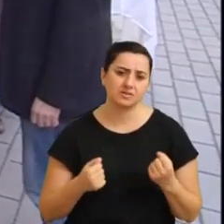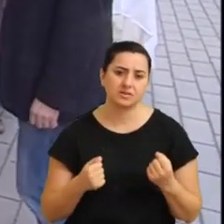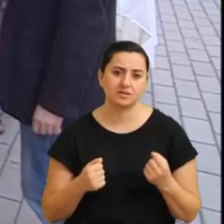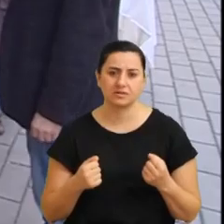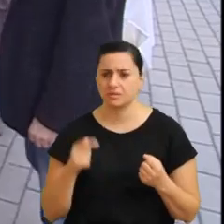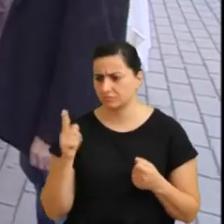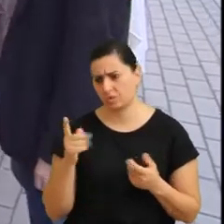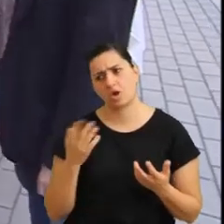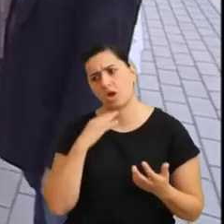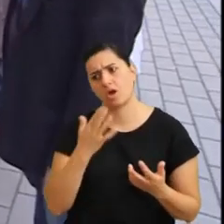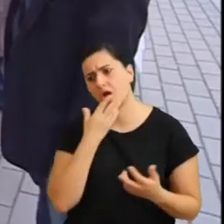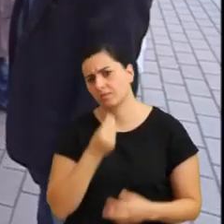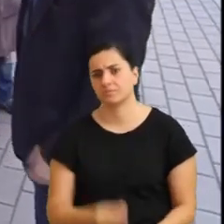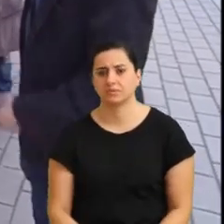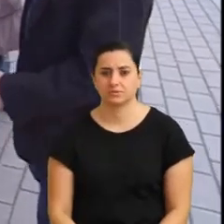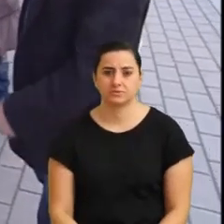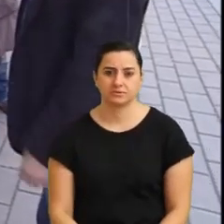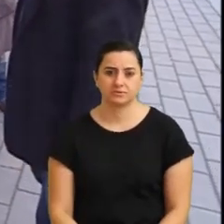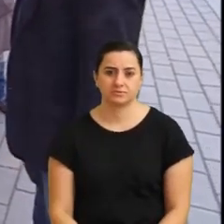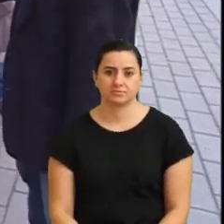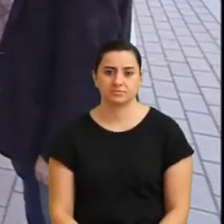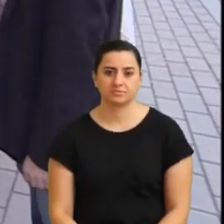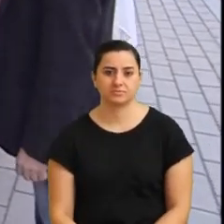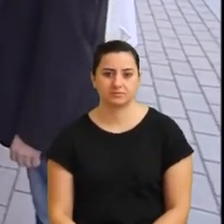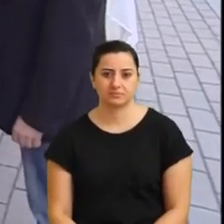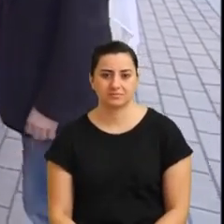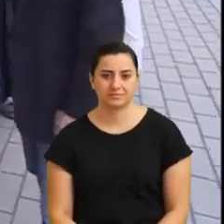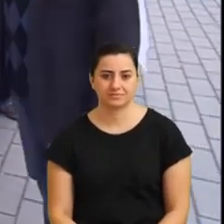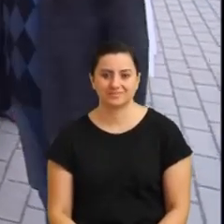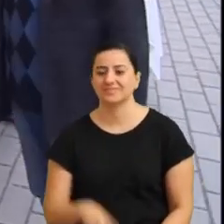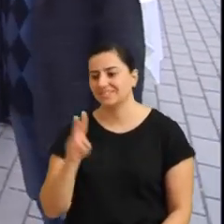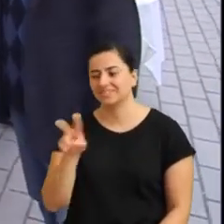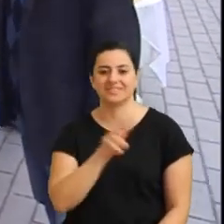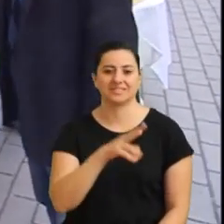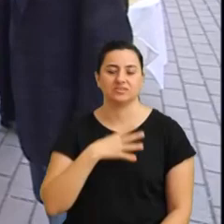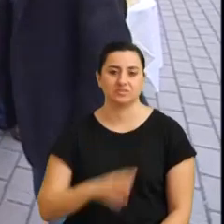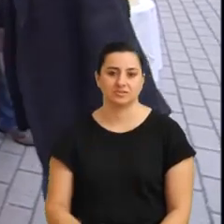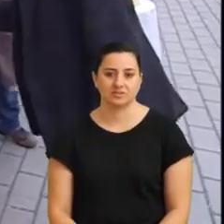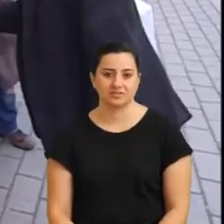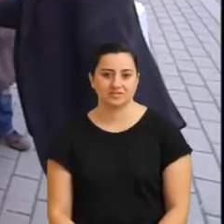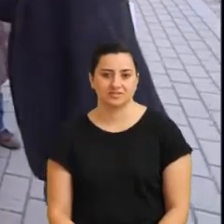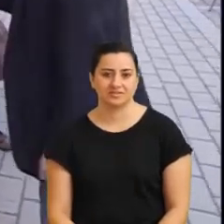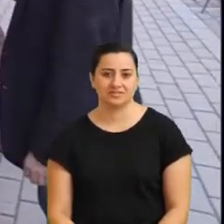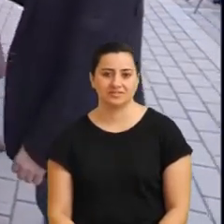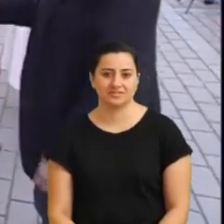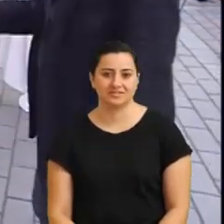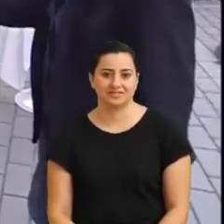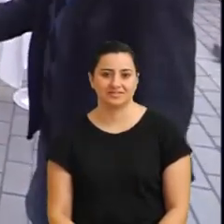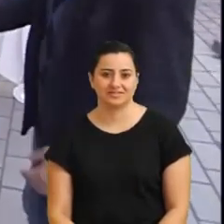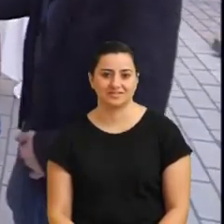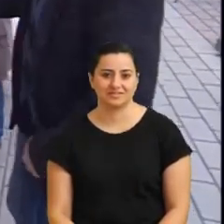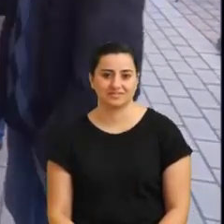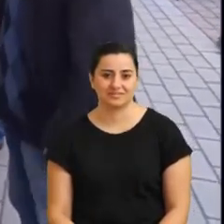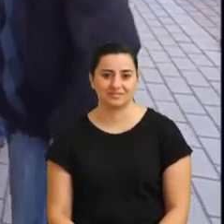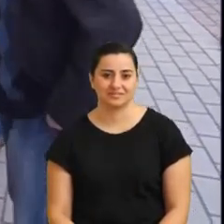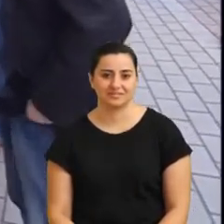iki sen. Ama sen, ama bu da ayıp abi, artık. Sen bana geldin. İki senden, iki senden. İki senden, iki senden. Ama iki beş abi, ben kiloluk mu istiyorsun abi? Müşterisini çalmıyorum, o benim müşterimi